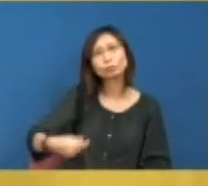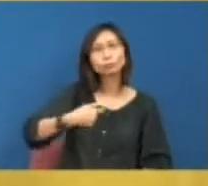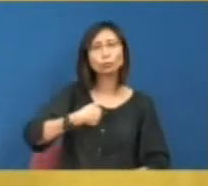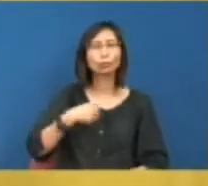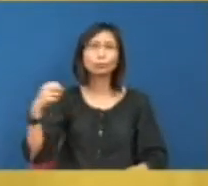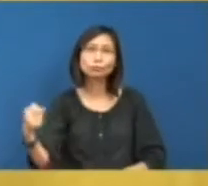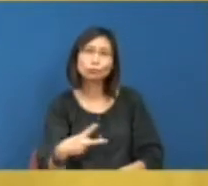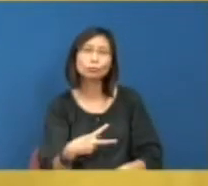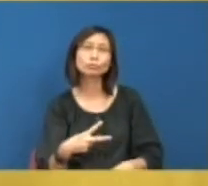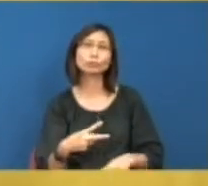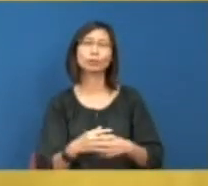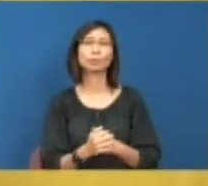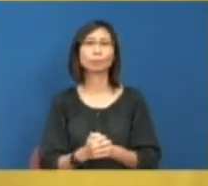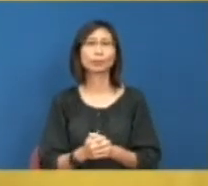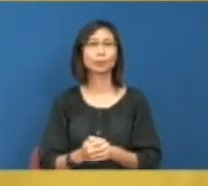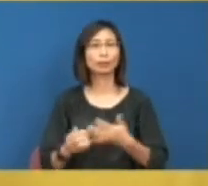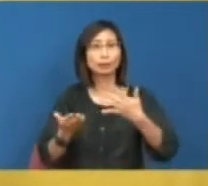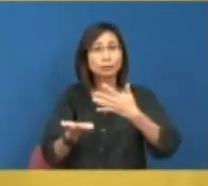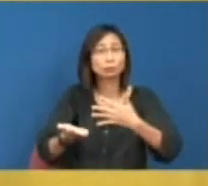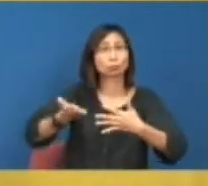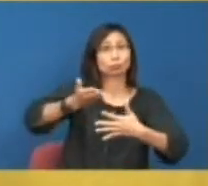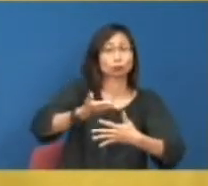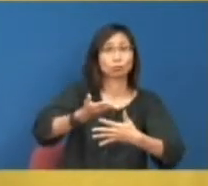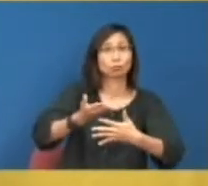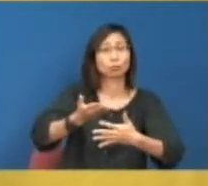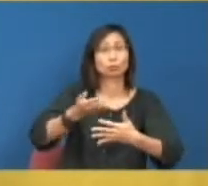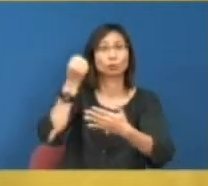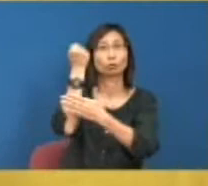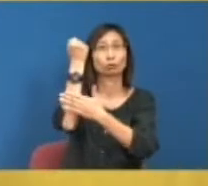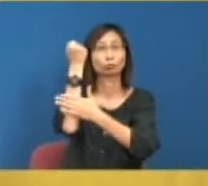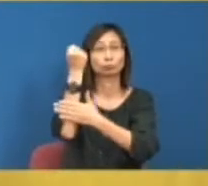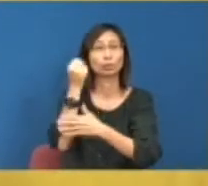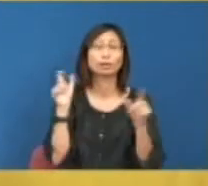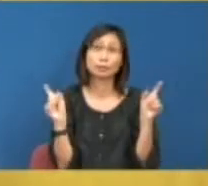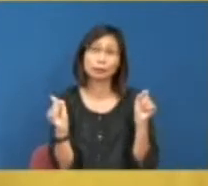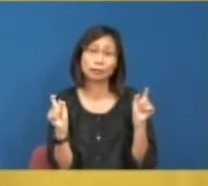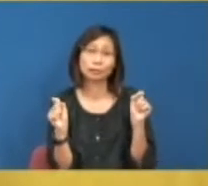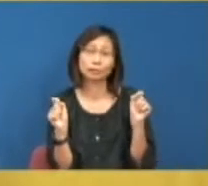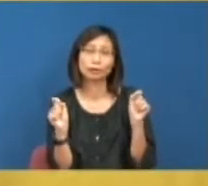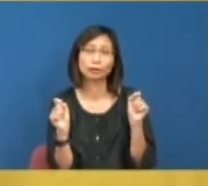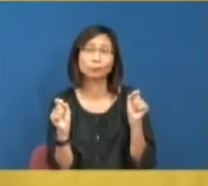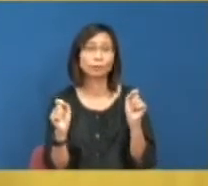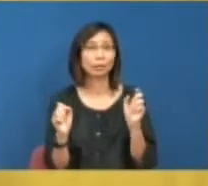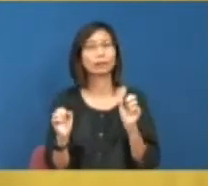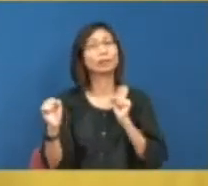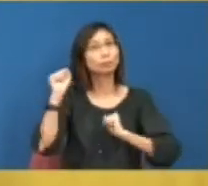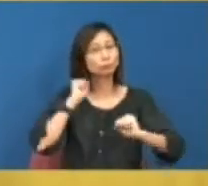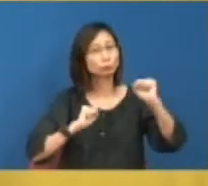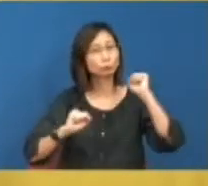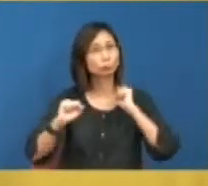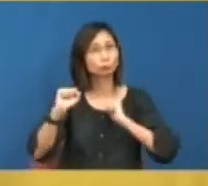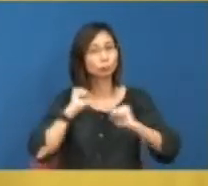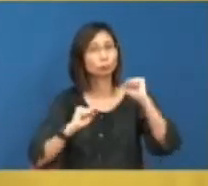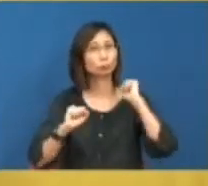啲進一步嘅抗爭嘅時候咧，其實喺解釋動員組織上面咧係要做得更加好，即係